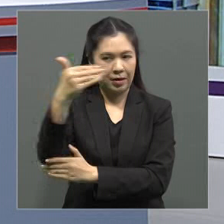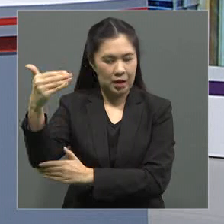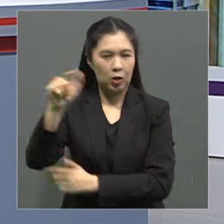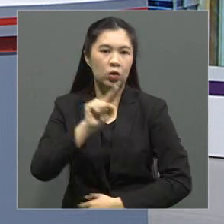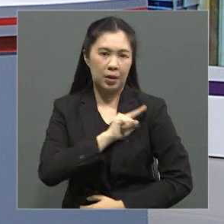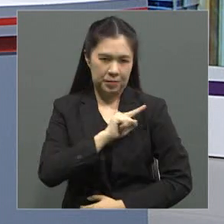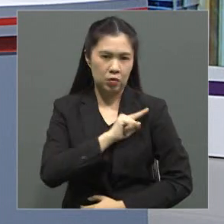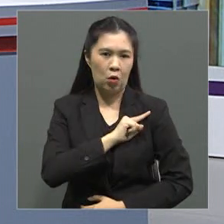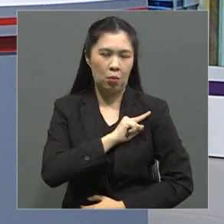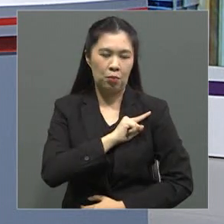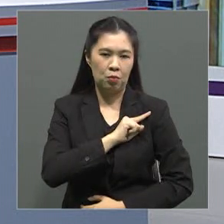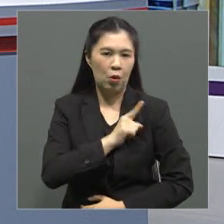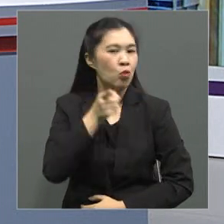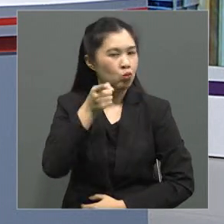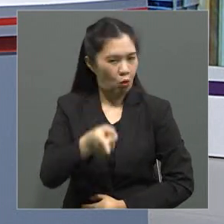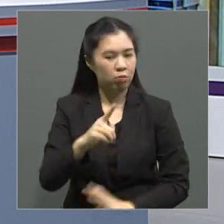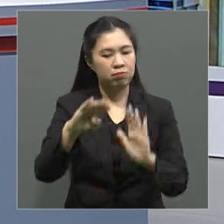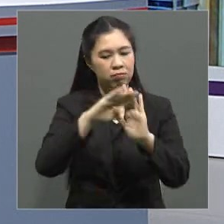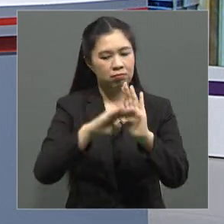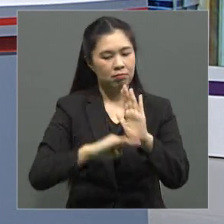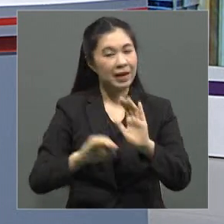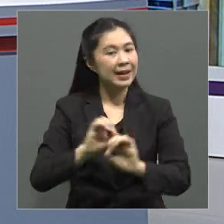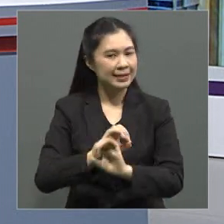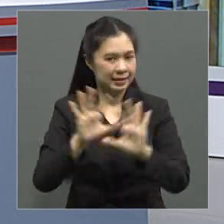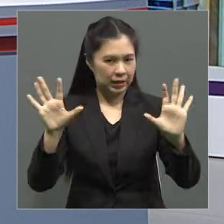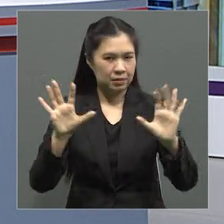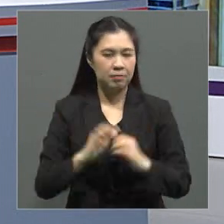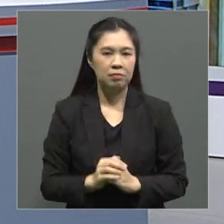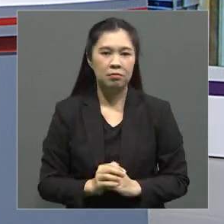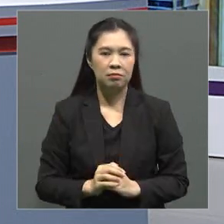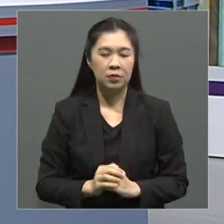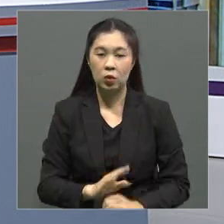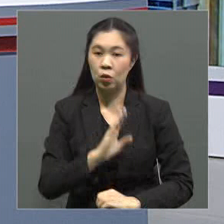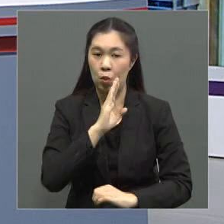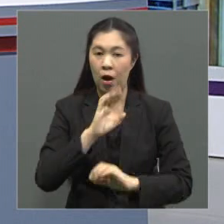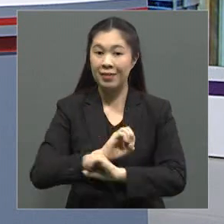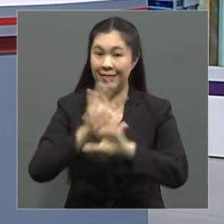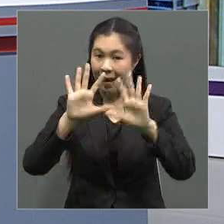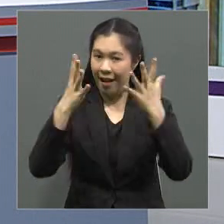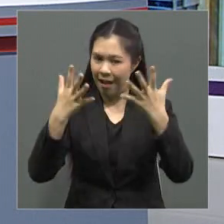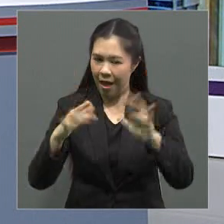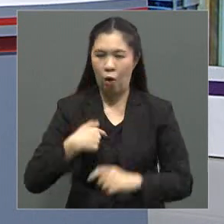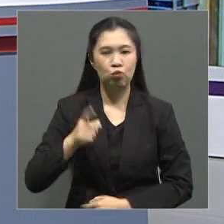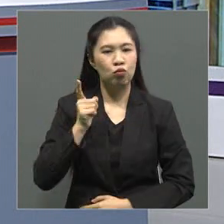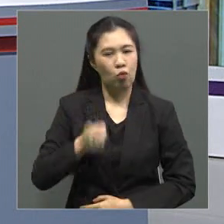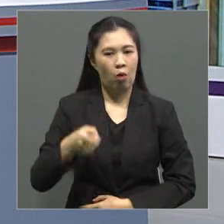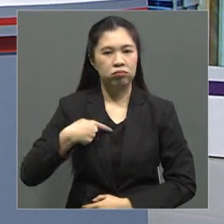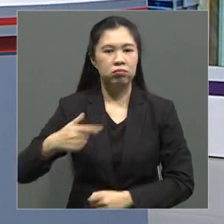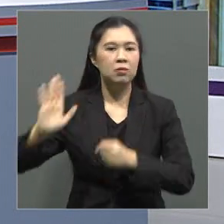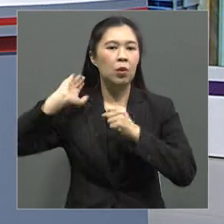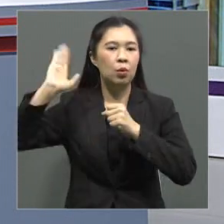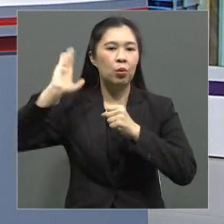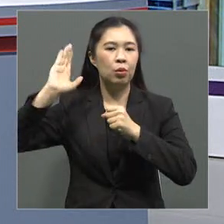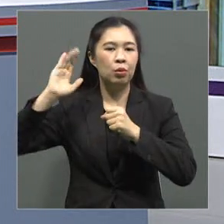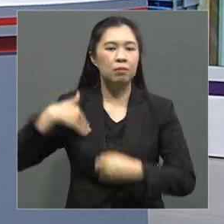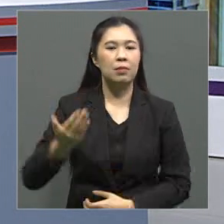ขอให้มีความกระจ่าในเรื่องโดยเร็วที่สุดและที่สำคัญถ้าเกิดว่ามีความชัดเจนแล้วต้องมีการตั้งโต๊ะแถลงข่าวให้กับพี่น้อง